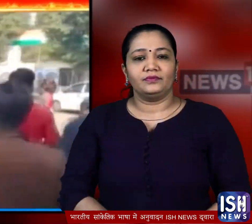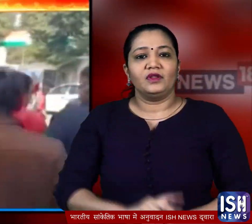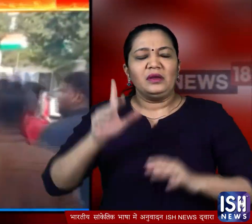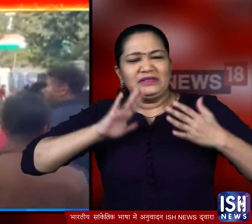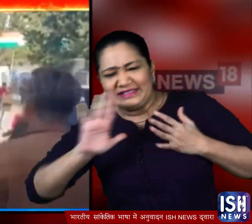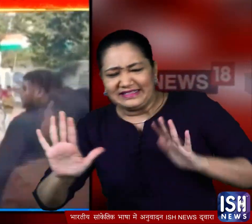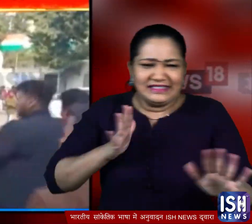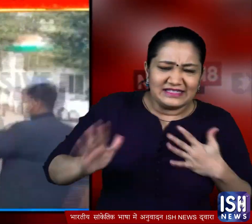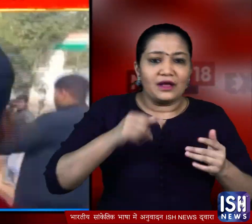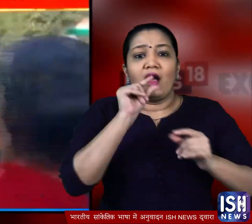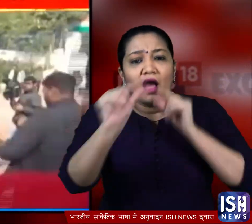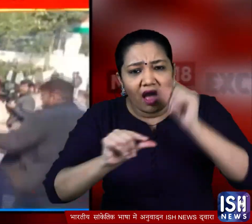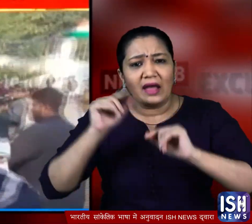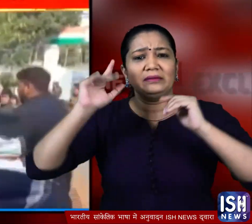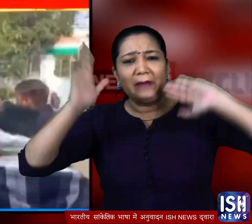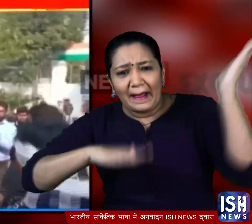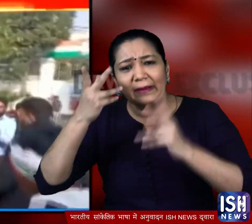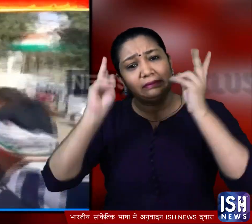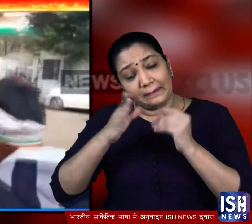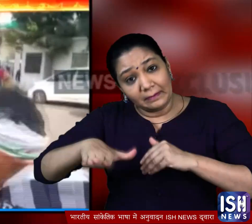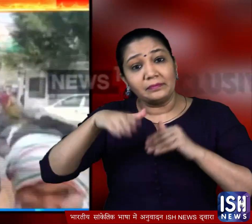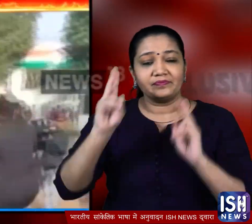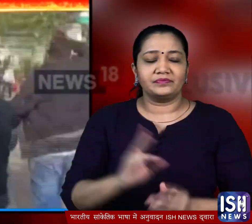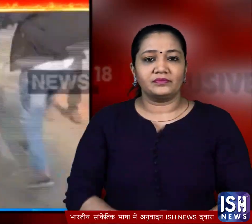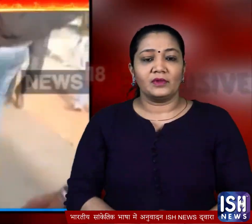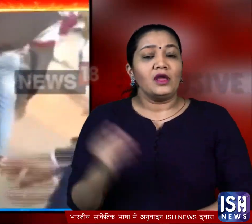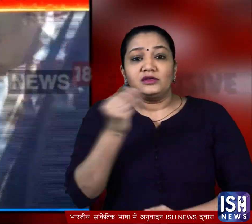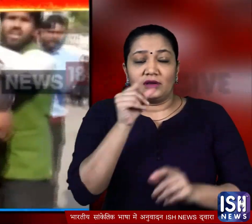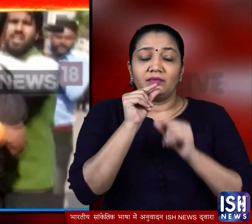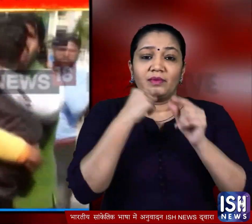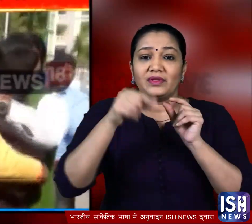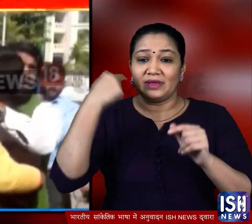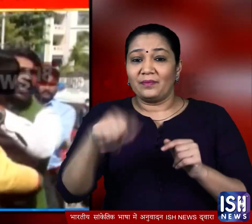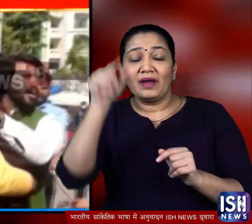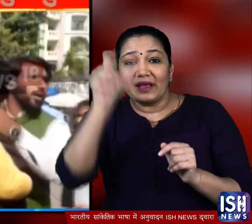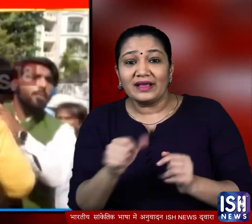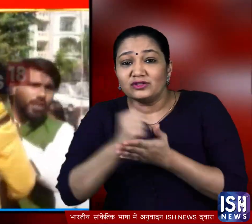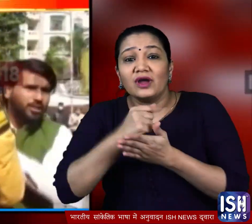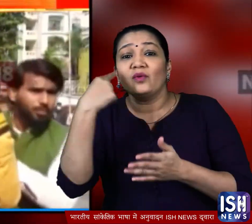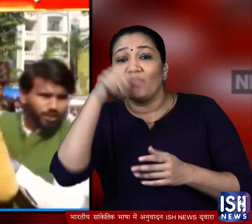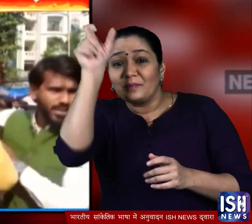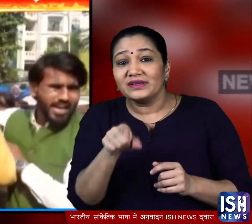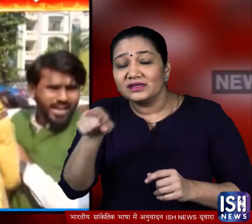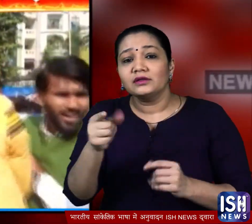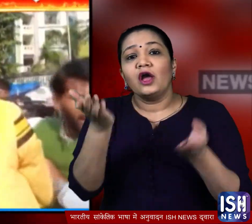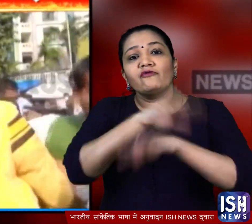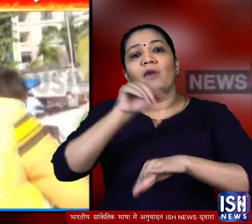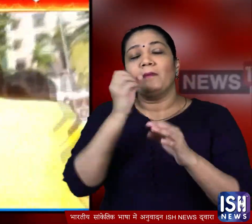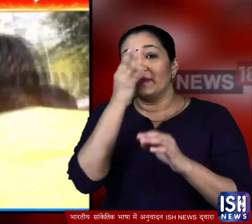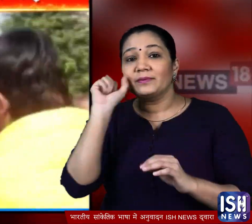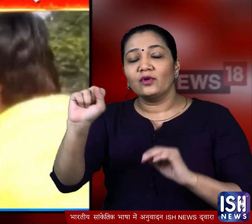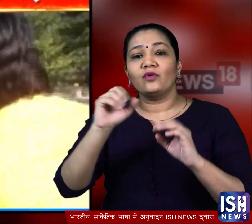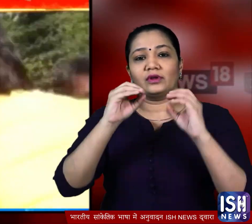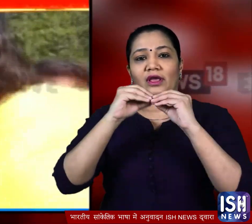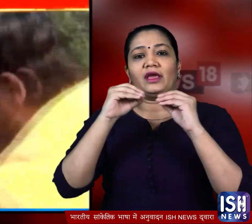उसके साथ धक्का मुक्की और गाली गलौज लगातार जारी रही, जबकि कुछ तो ये कहते हुए सुनाई दिए कि स्याही फेंकने की कोशिश करने वाला युवक बीजेपी